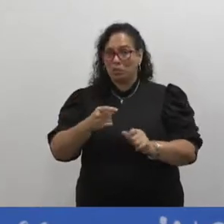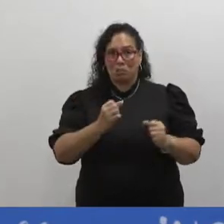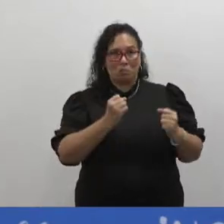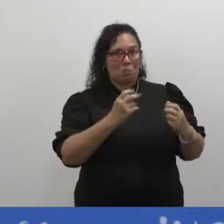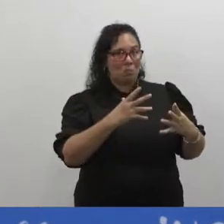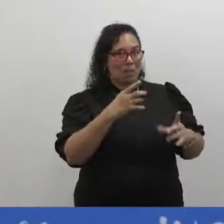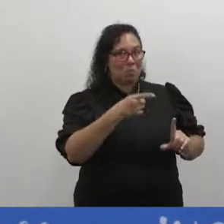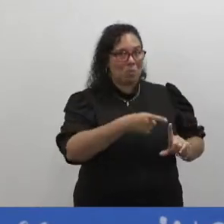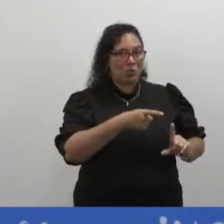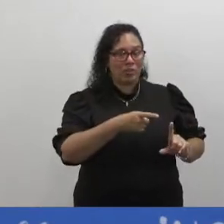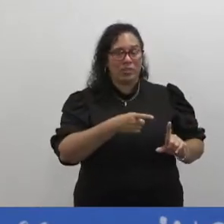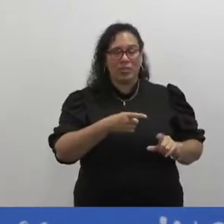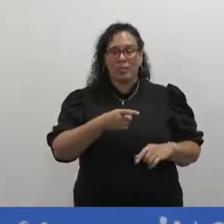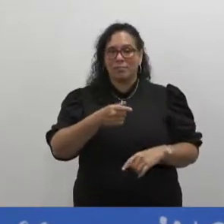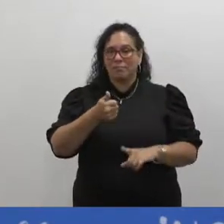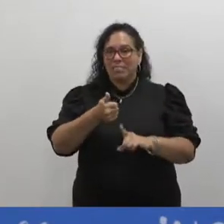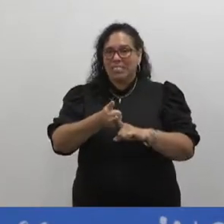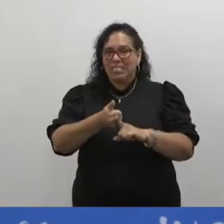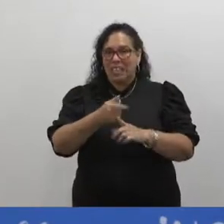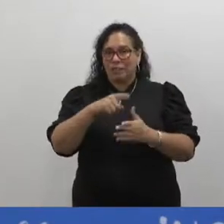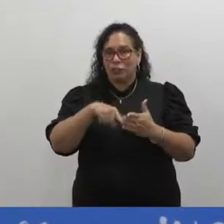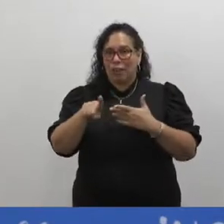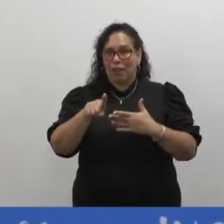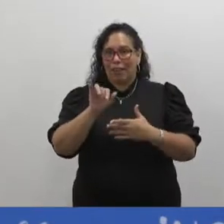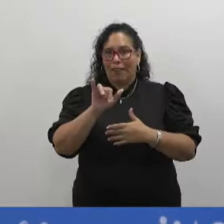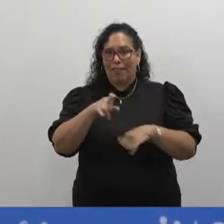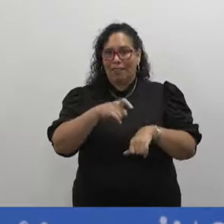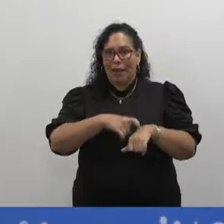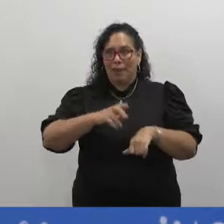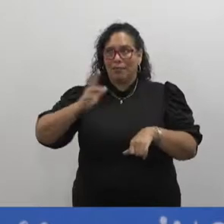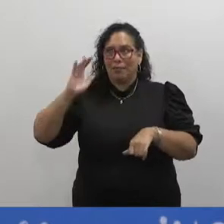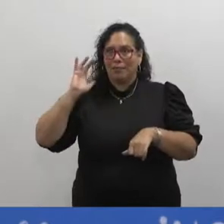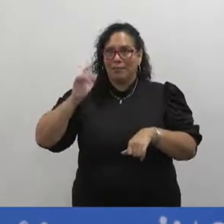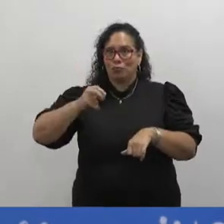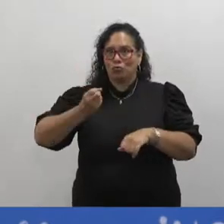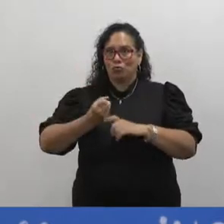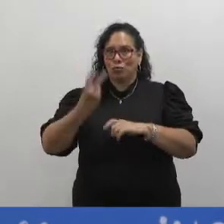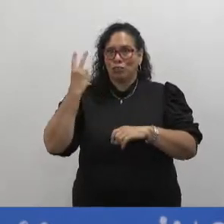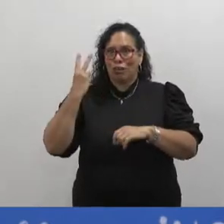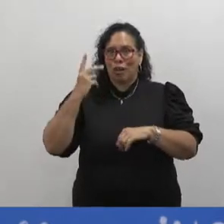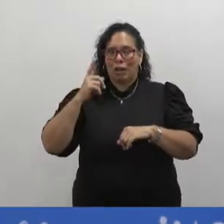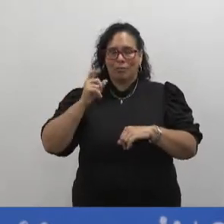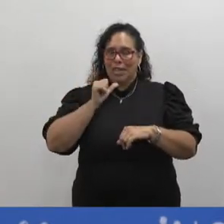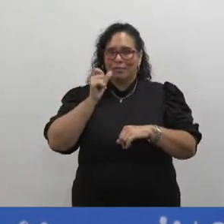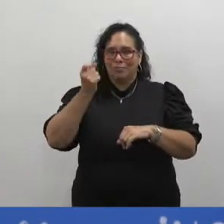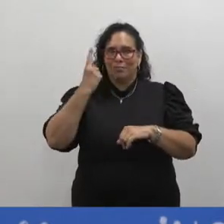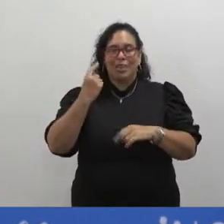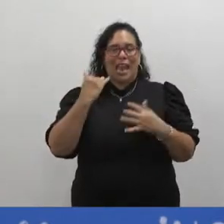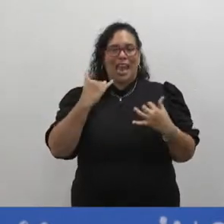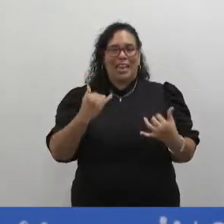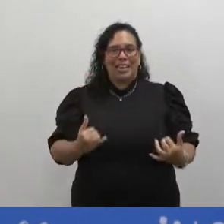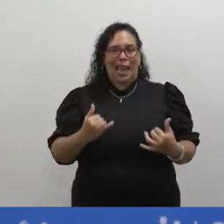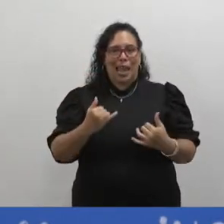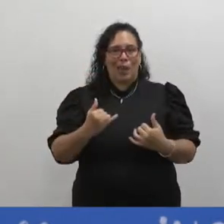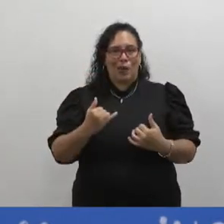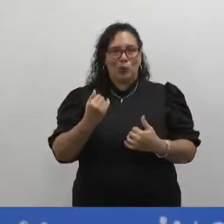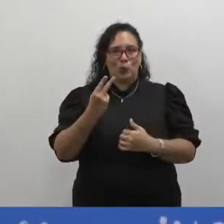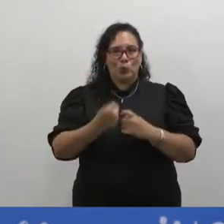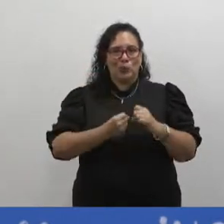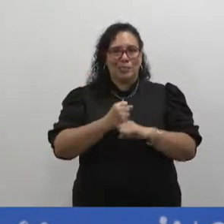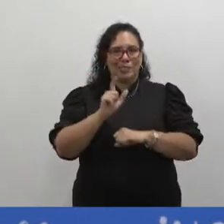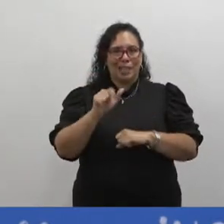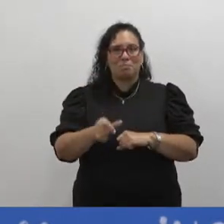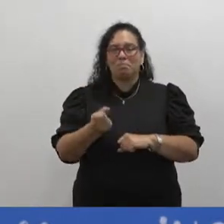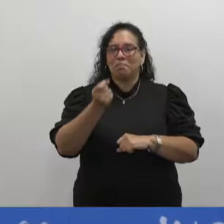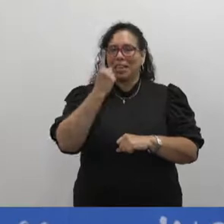dương miên thái dương ai check dương ai bị đặt mơ dương check mơ nè dương thở cất cua cho bác lo hết nè con ai là bầm